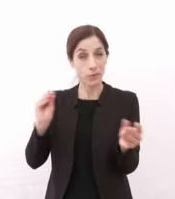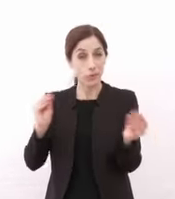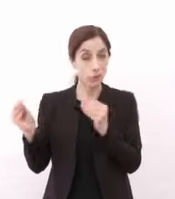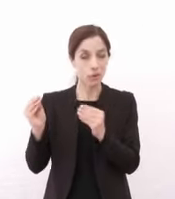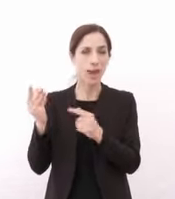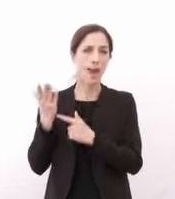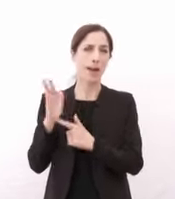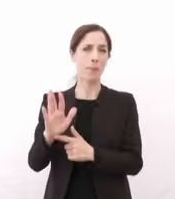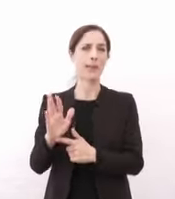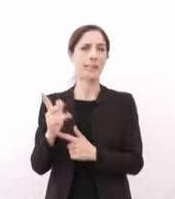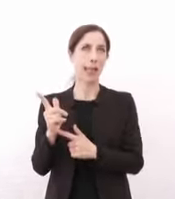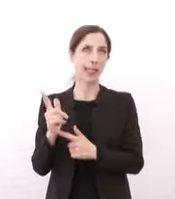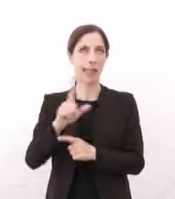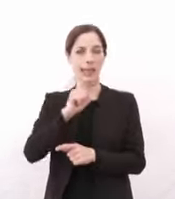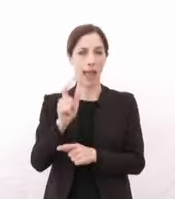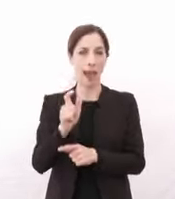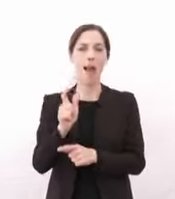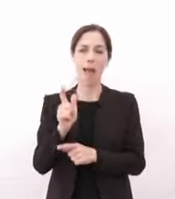del nostro paese.